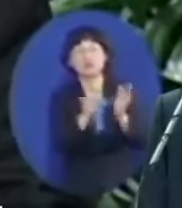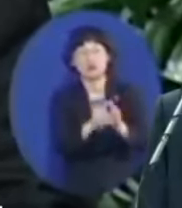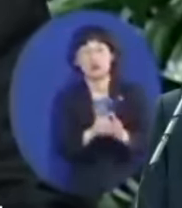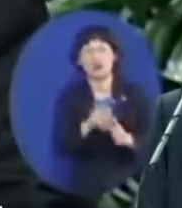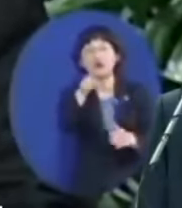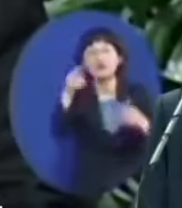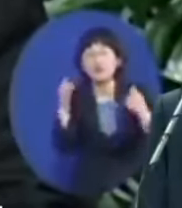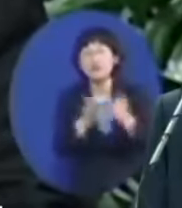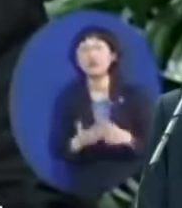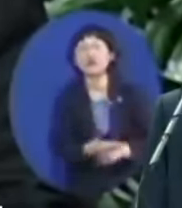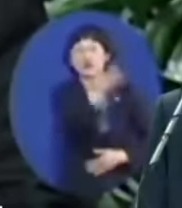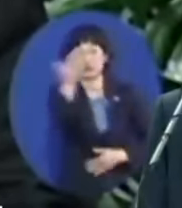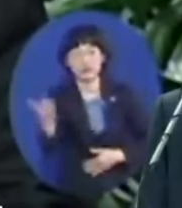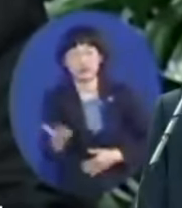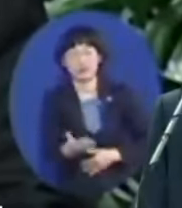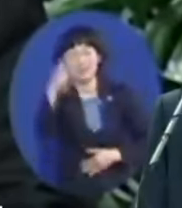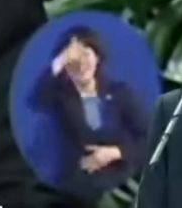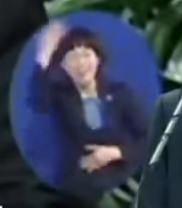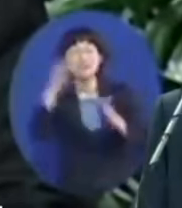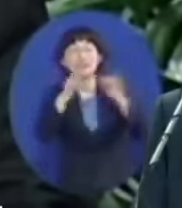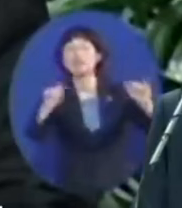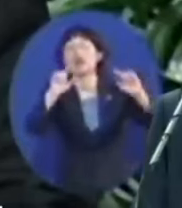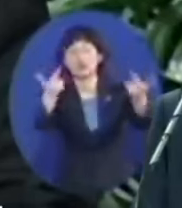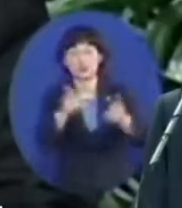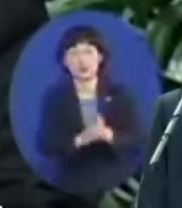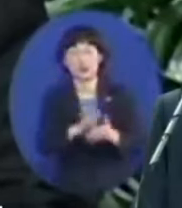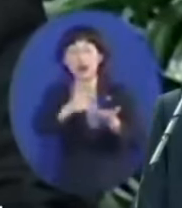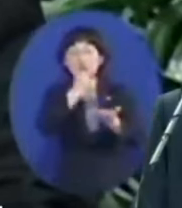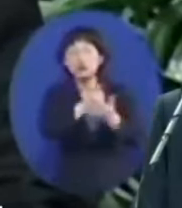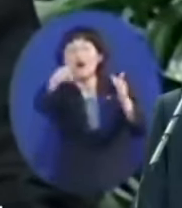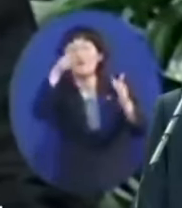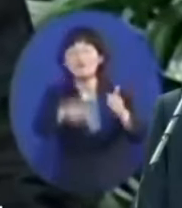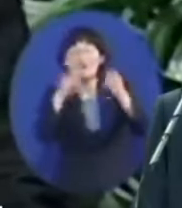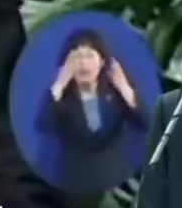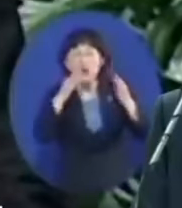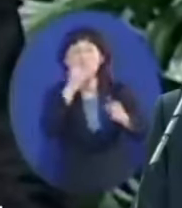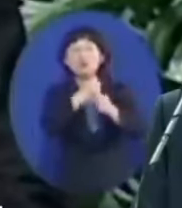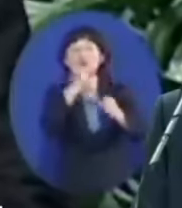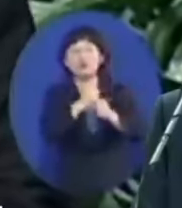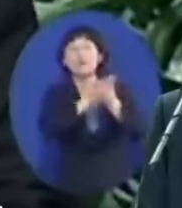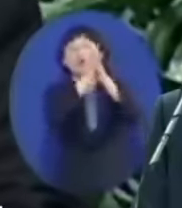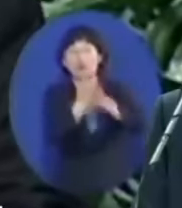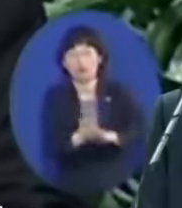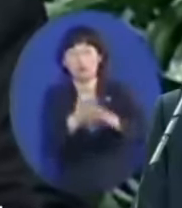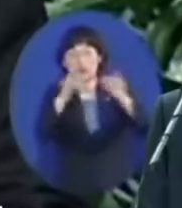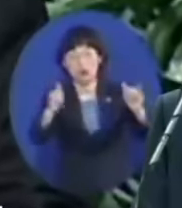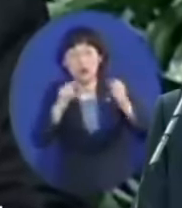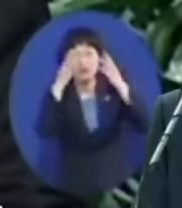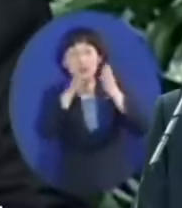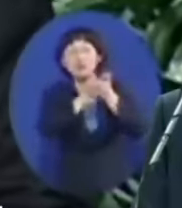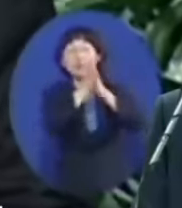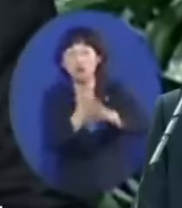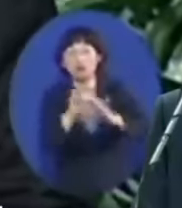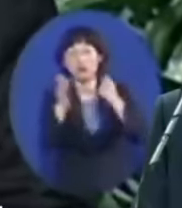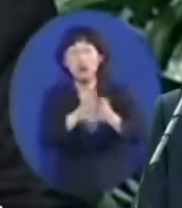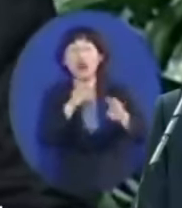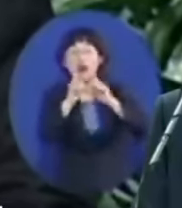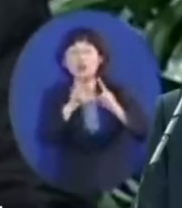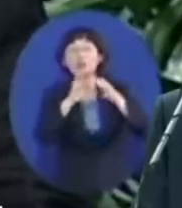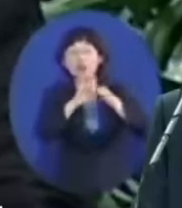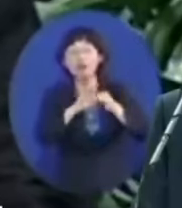그러므로 여러분께서는 옛 사람이 아닙니다. 그리스도 안에서 새로 지음을 받은 사람이요, 새 사람이기 때문에 말씀의